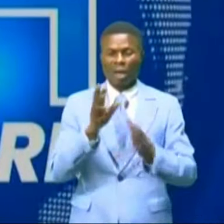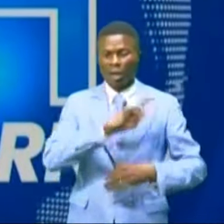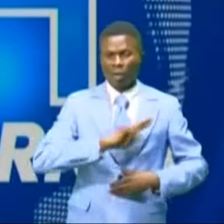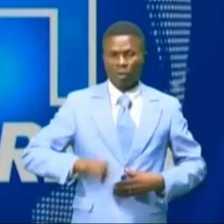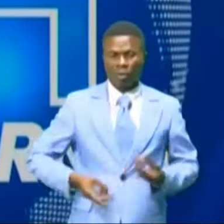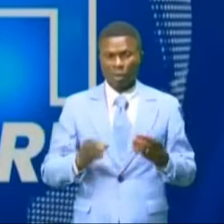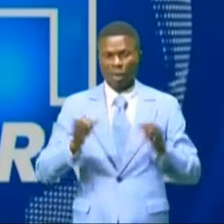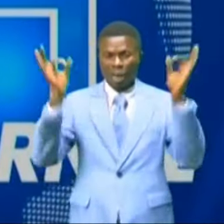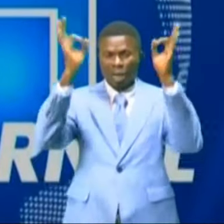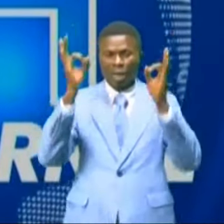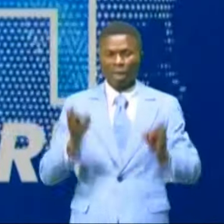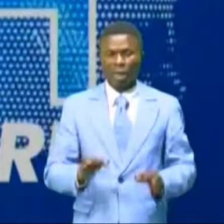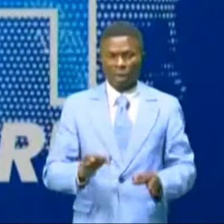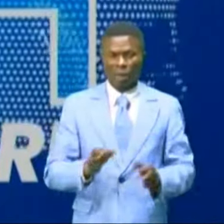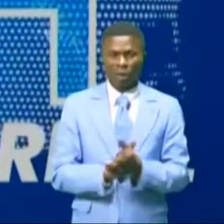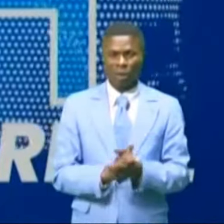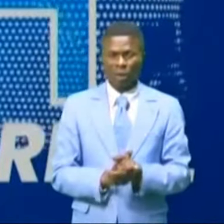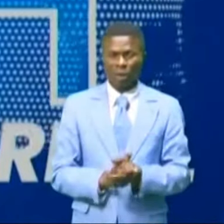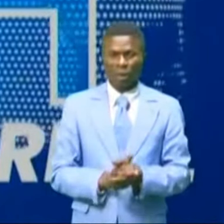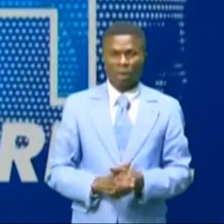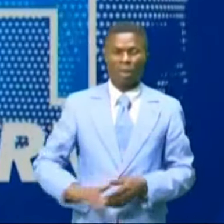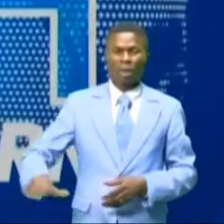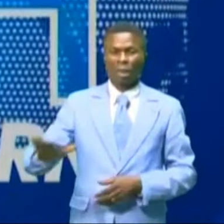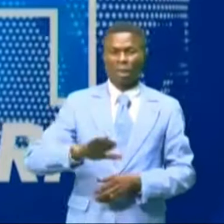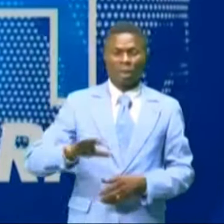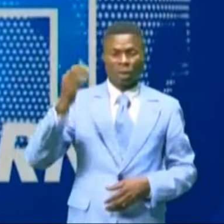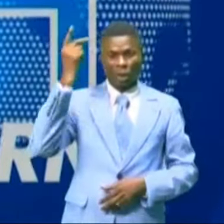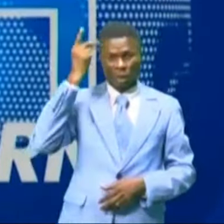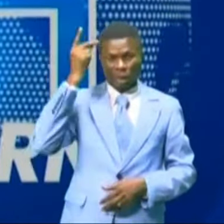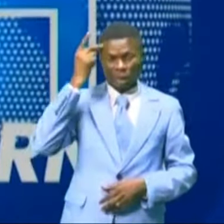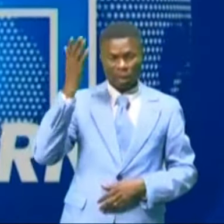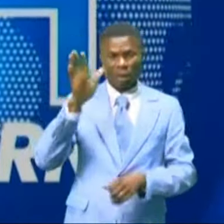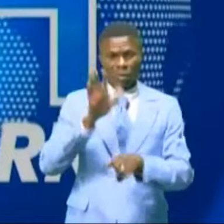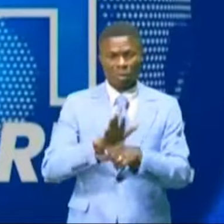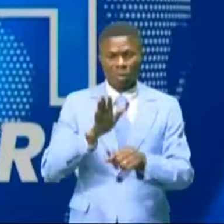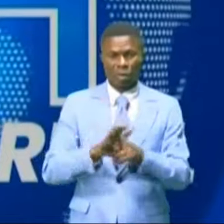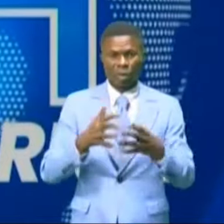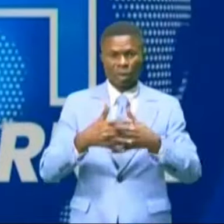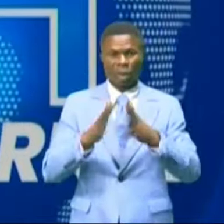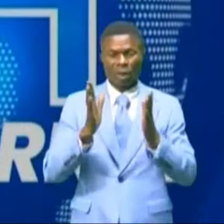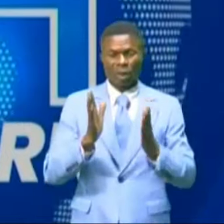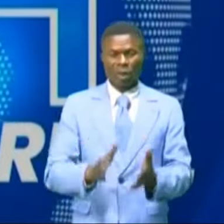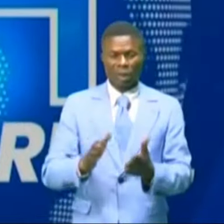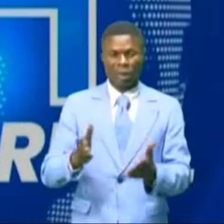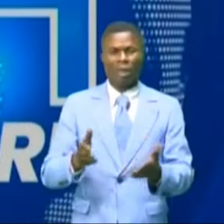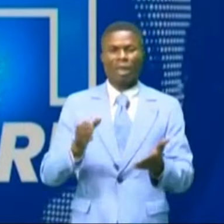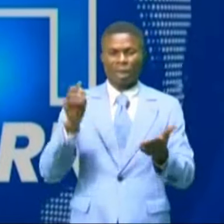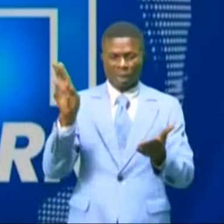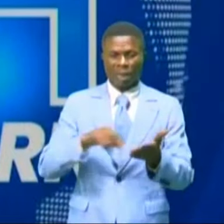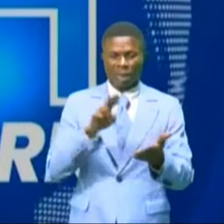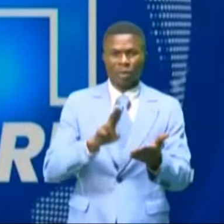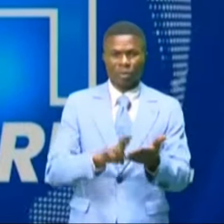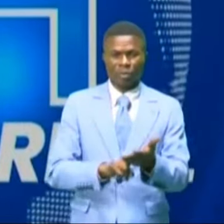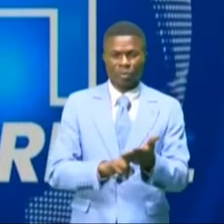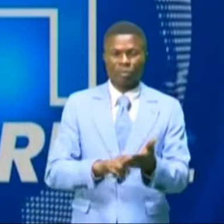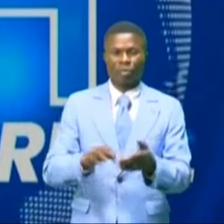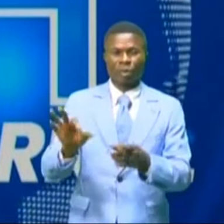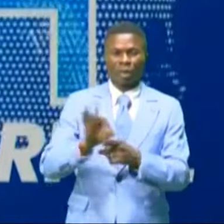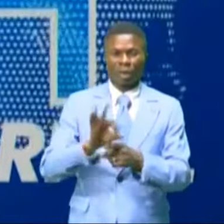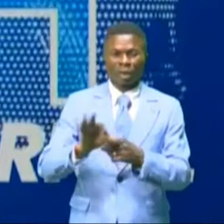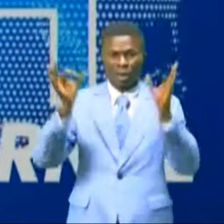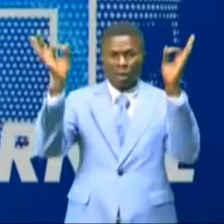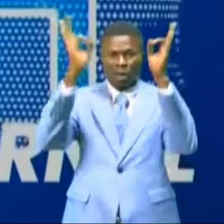cours d'un forum tenu à Hilton Hotel de Kinshasa. Plusieurs partenariats ont pris forme pendant ce